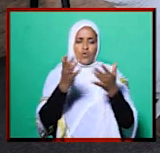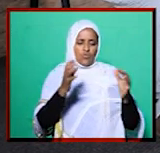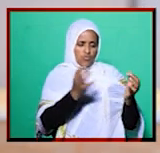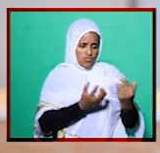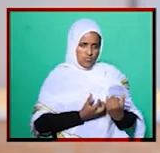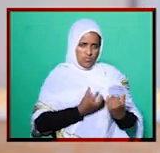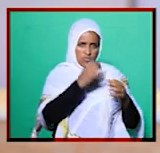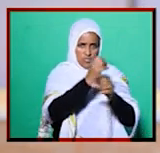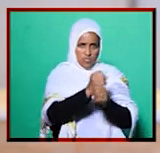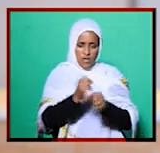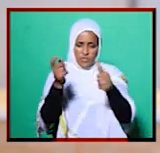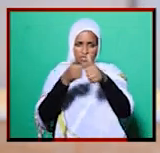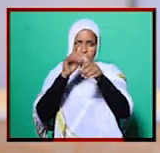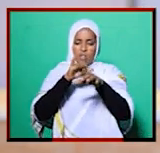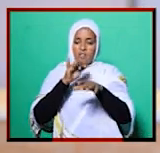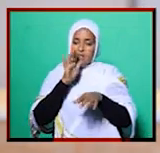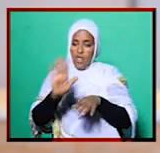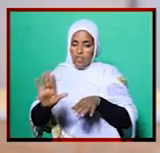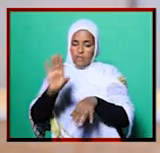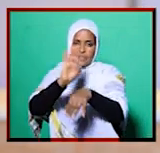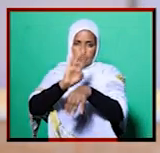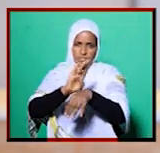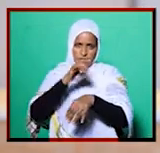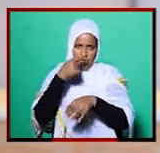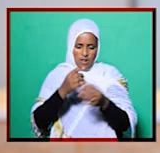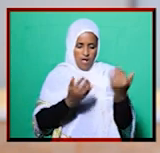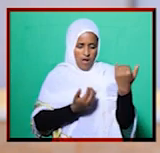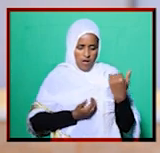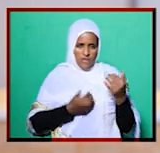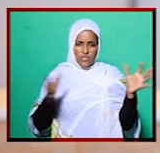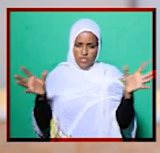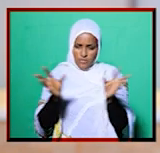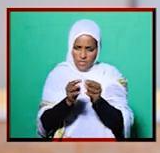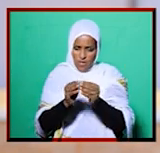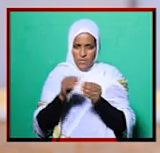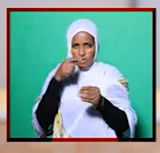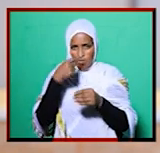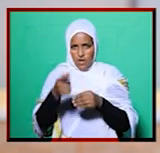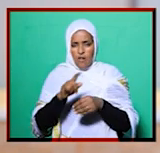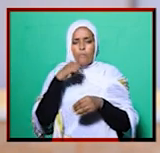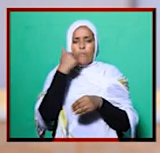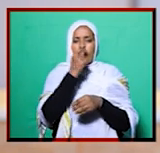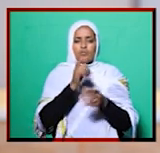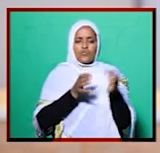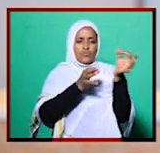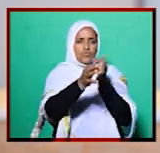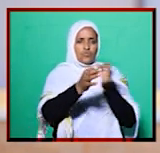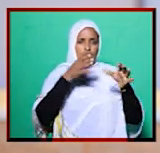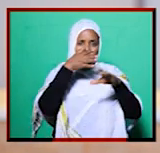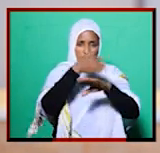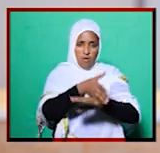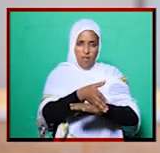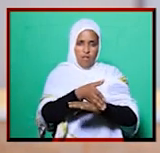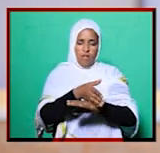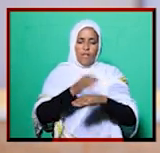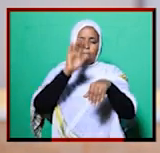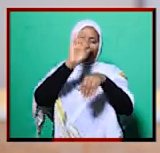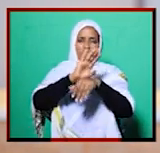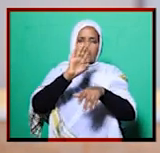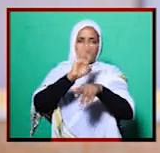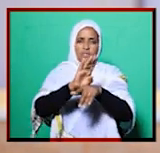ብለናል፣ አቃፊ ናት ብለናል፣ ሰብሳቢ ናት ብለናል። ማንነቷን ከገለጽን በኋላ የቤተክርስቲያን ደግሞ